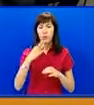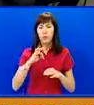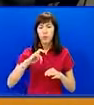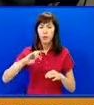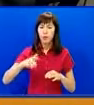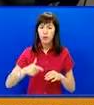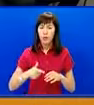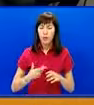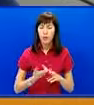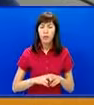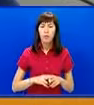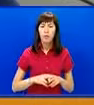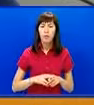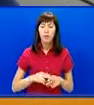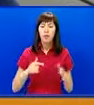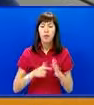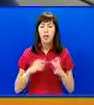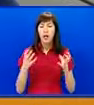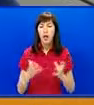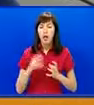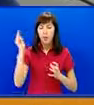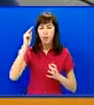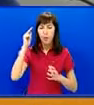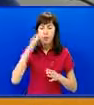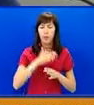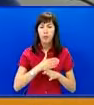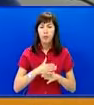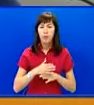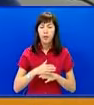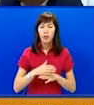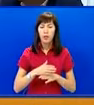миллионов тенге. Помимо этого, с целью обеспечения образовательных